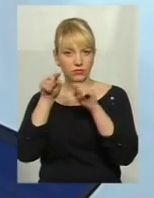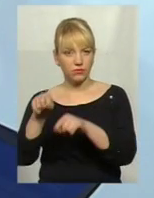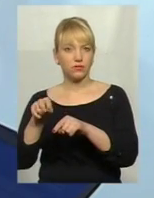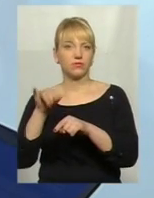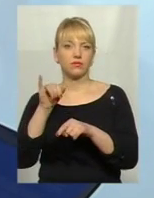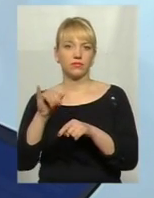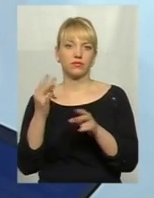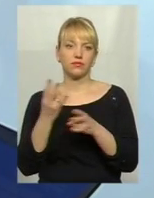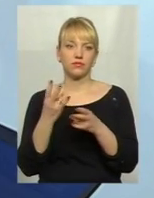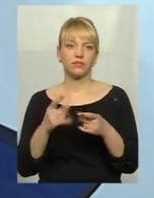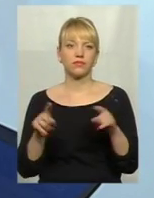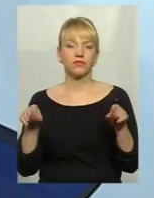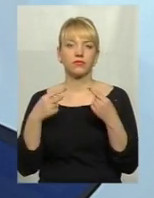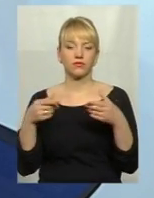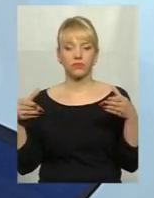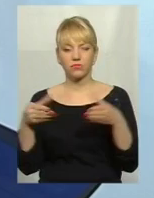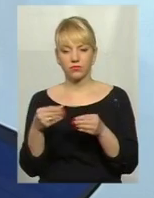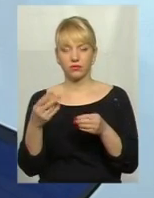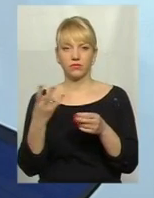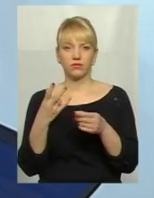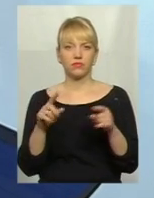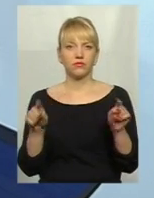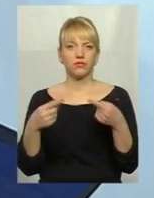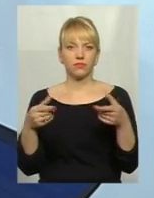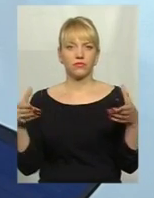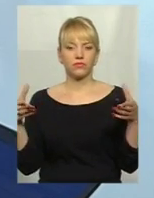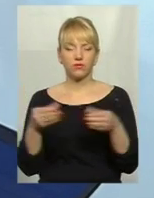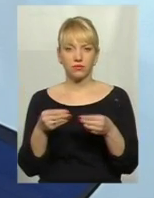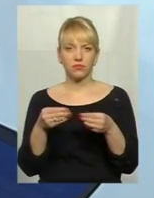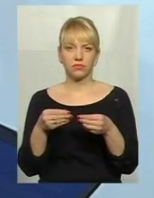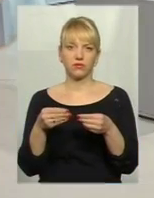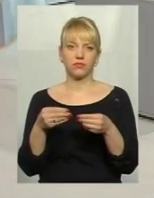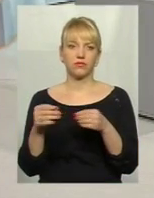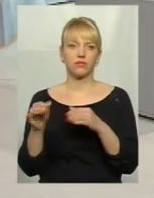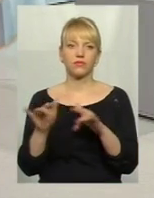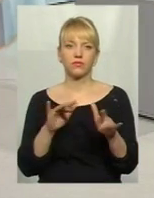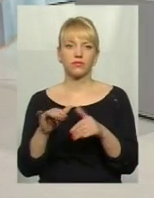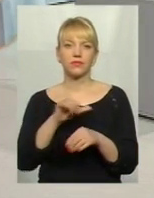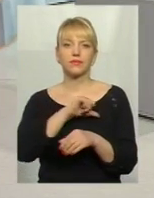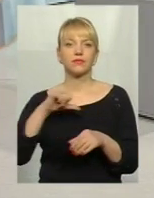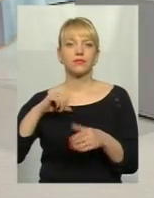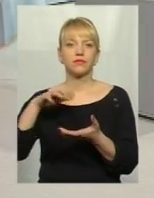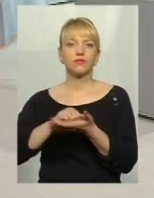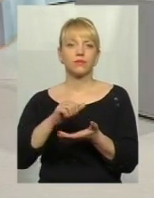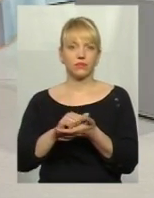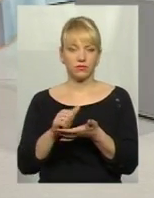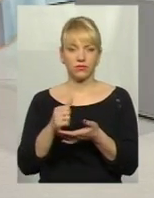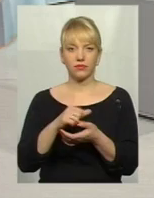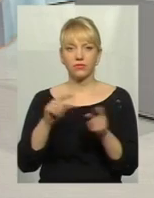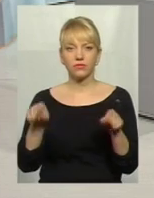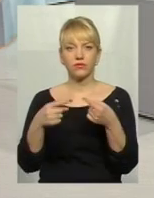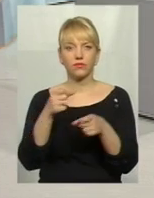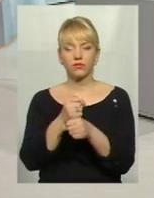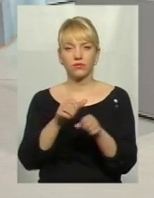створення кооперативів, кооперативного руху, це теж є самозайнятість. Самозайнятість, створення робочих місць